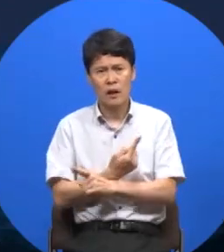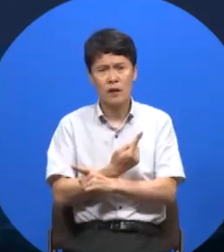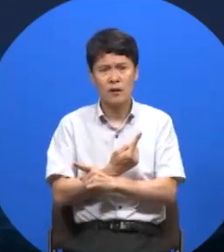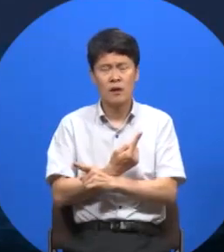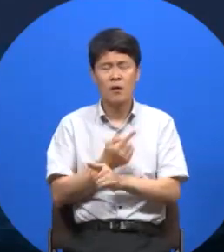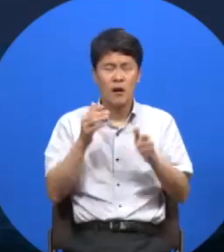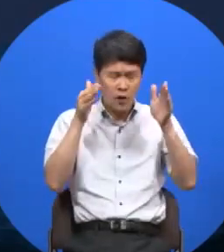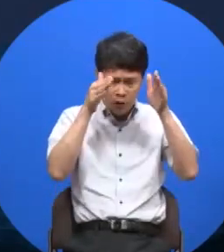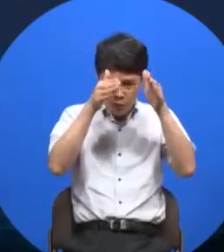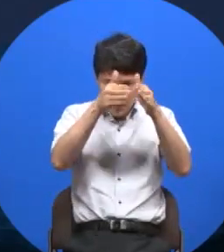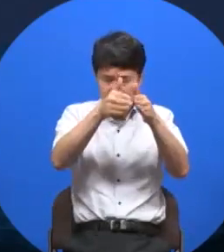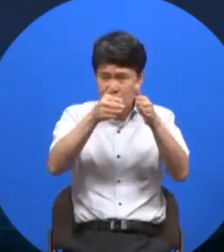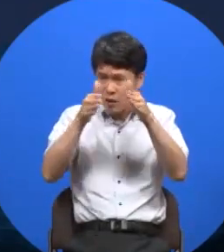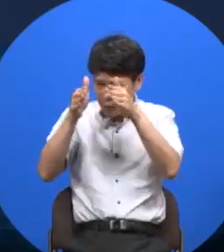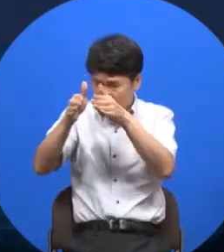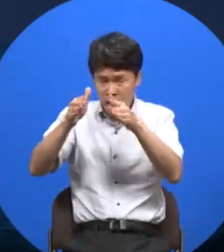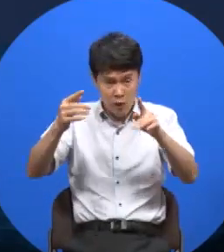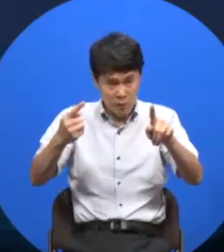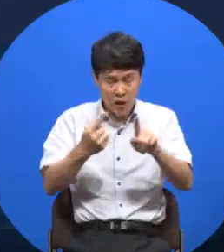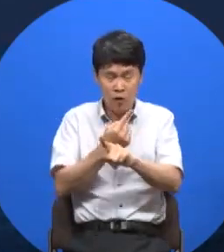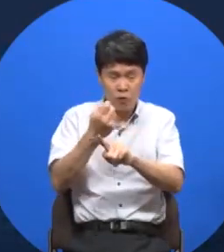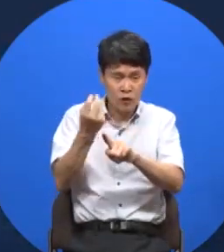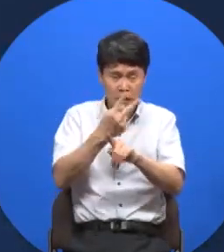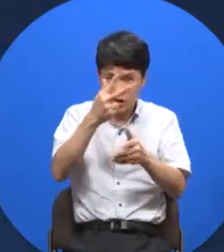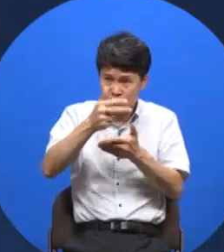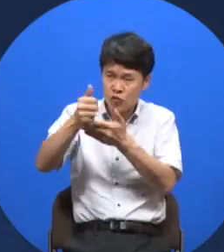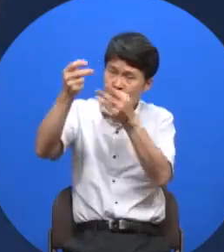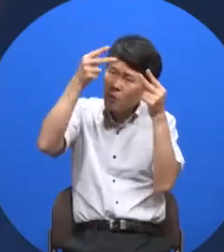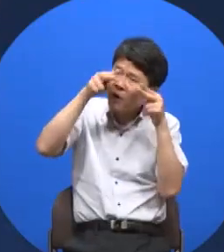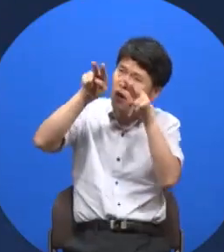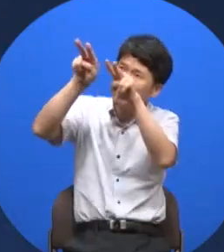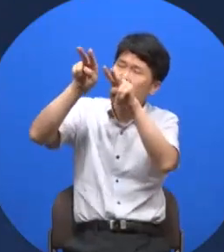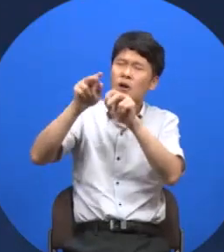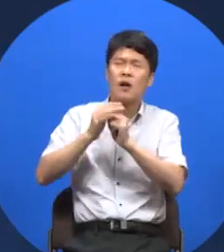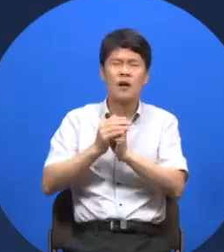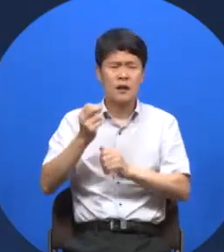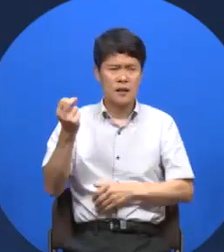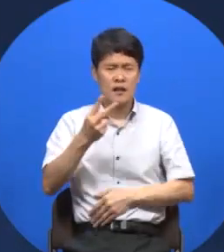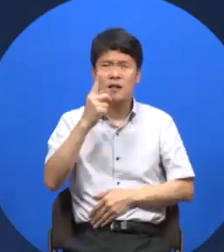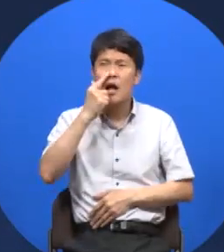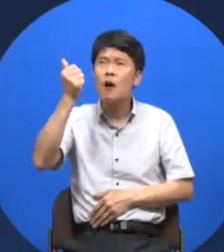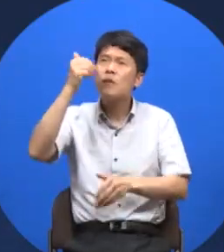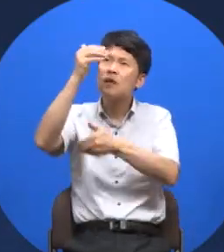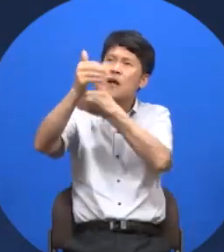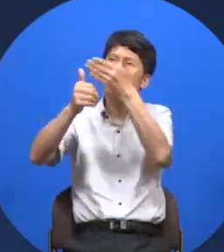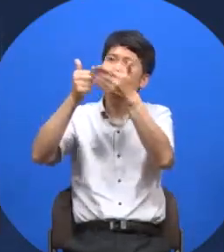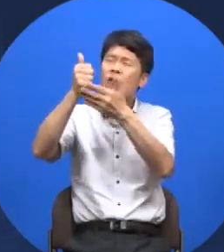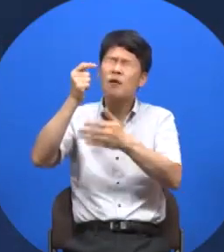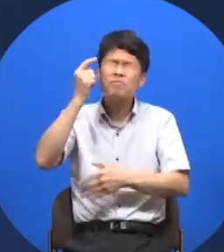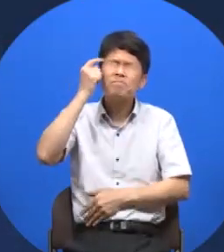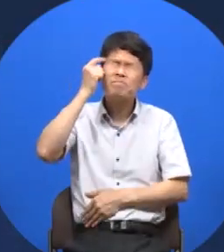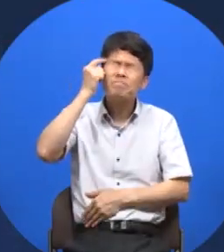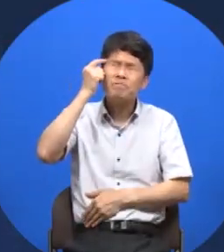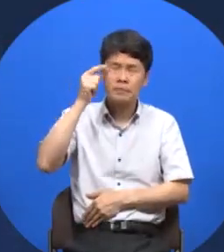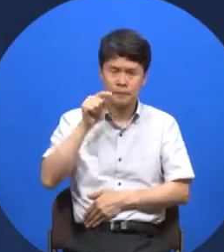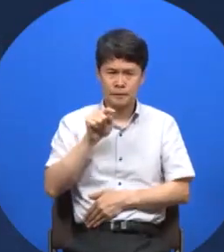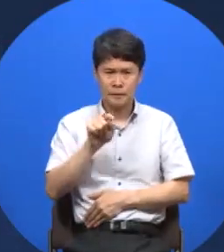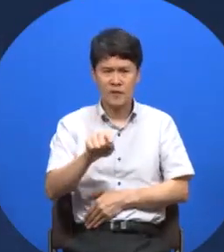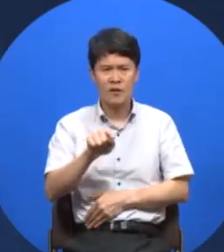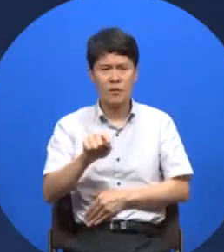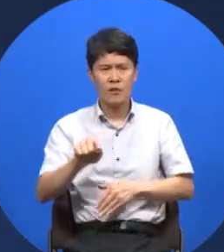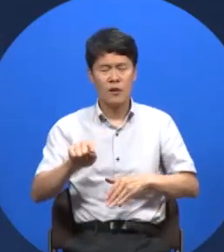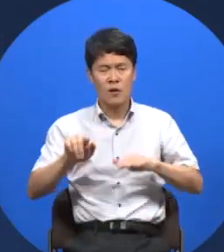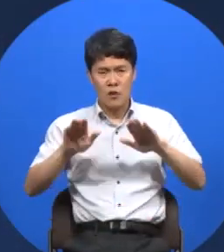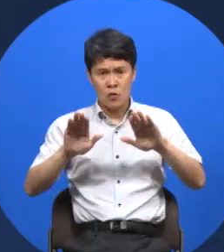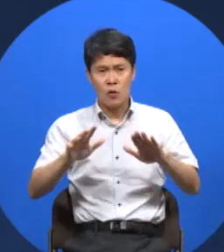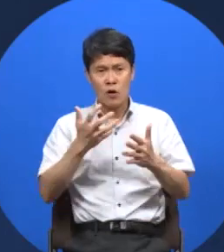다시 주님을 바라보는 것입니다. 다시 아버지 하나님 생각을 하는 것입니다. 자, 오늘